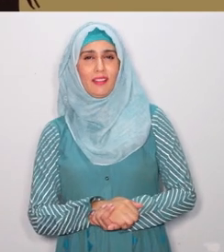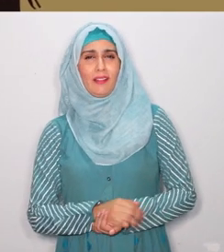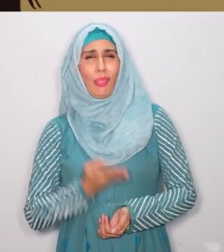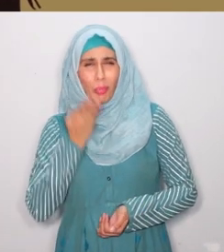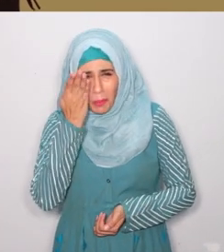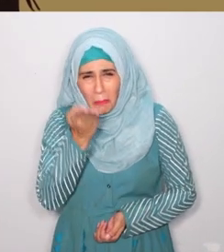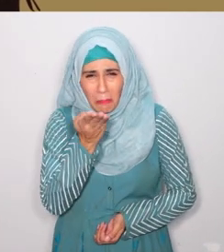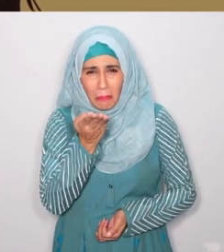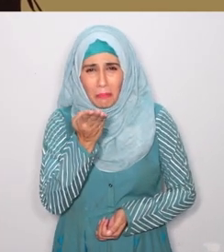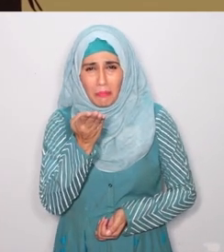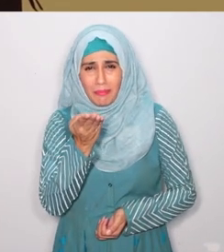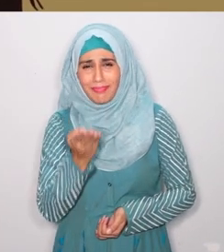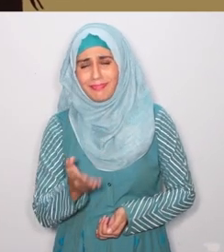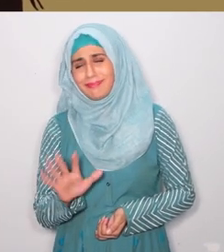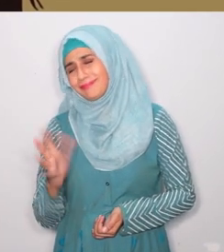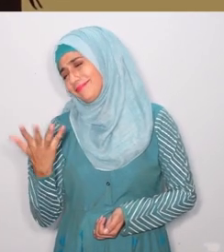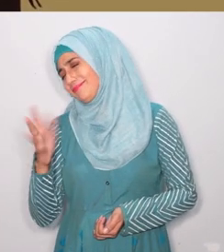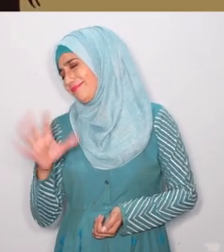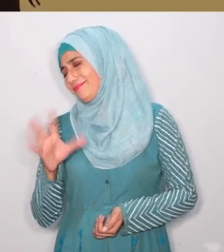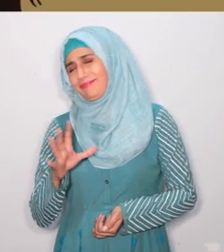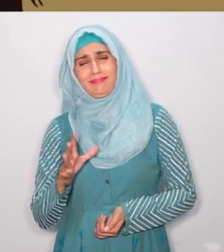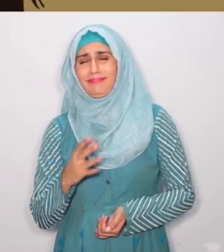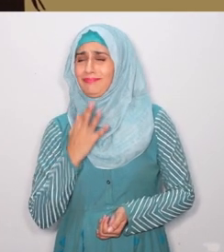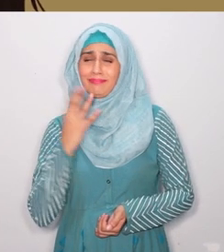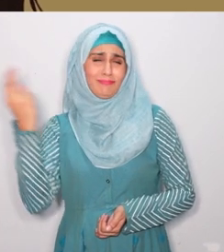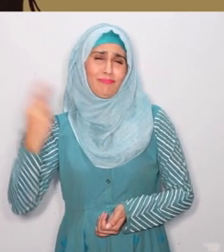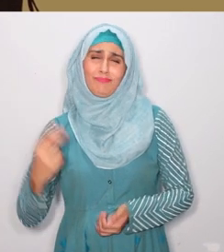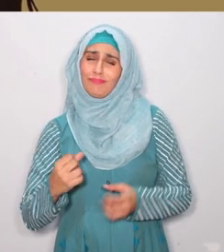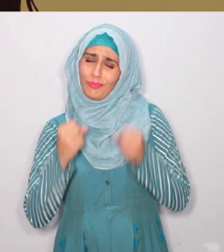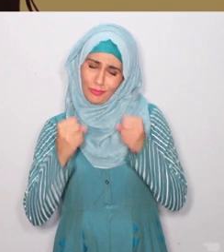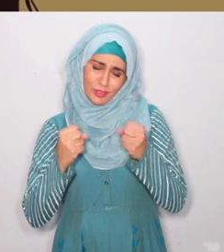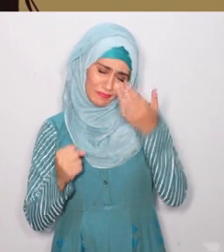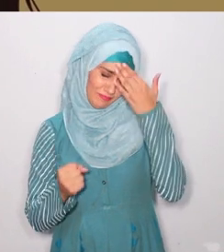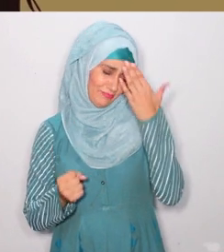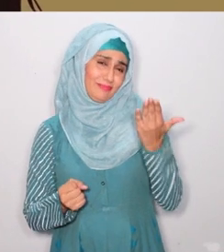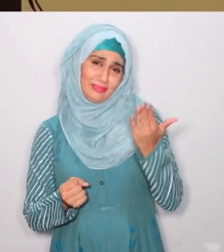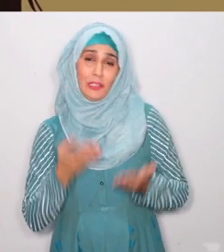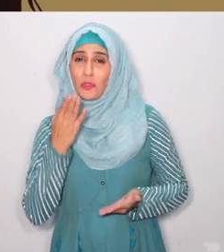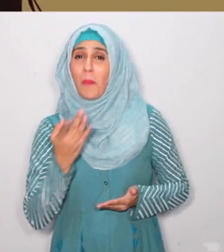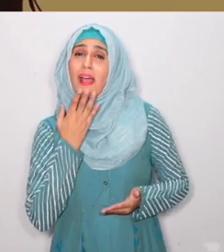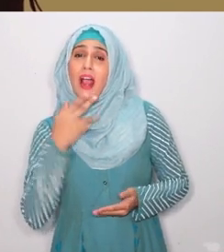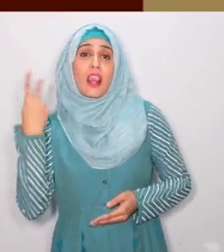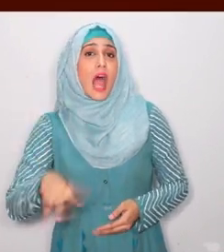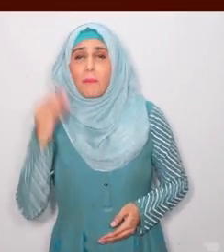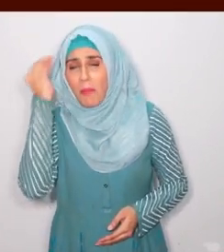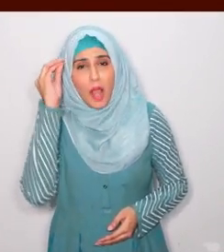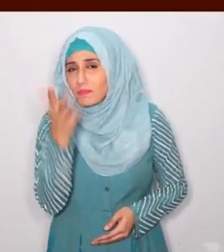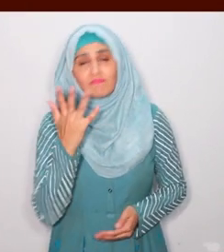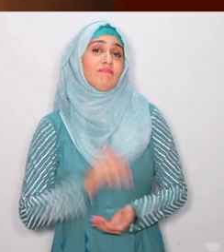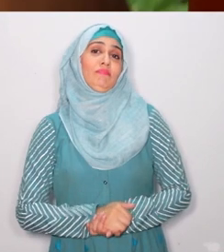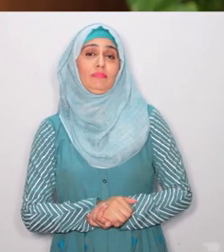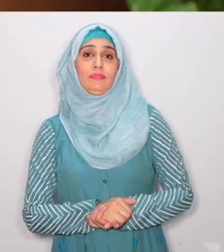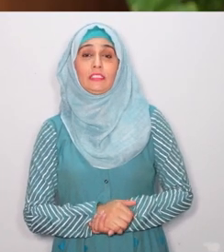बन सकती मुसव्विरा, तुम्हें तो रंगों के नाम भी नहीं पता, चाचू ने जवाब दिया।